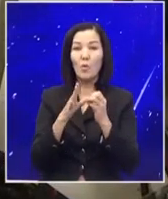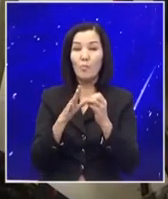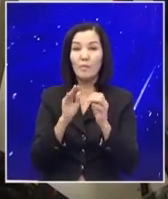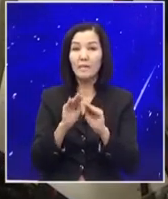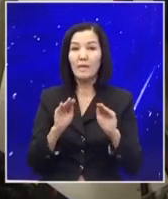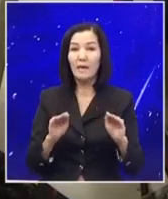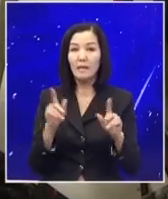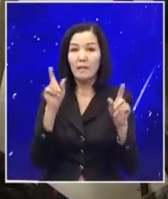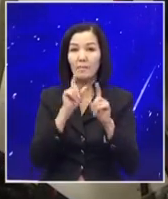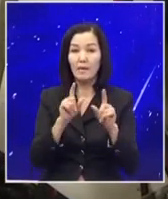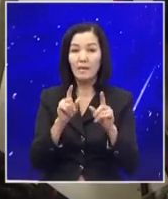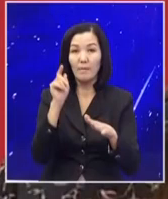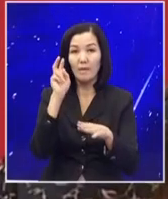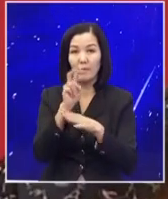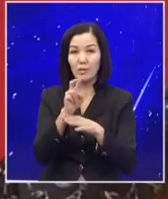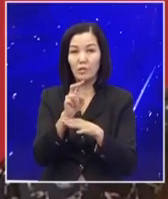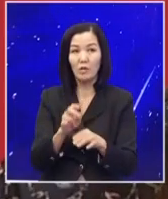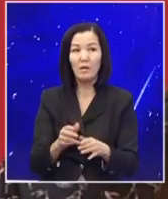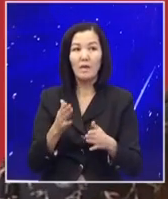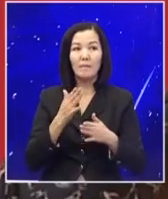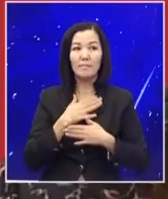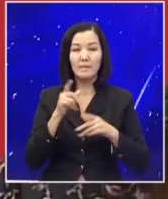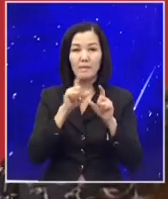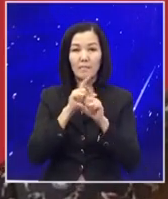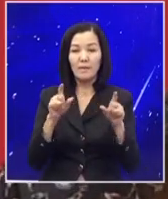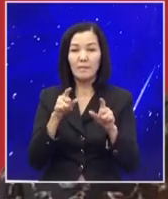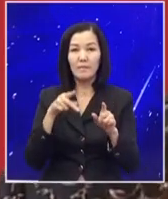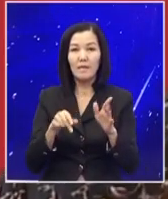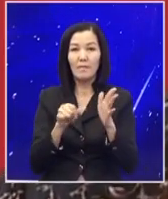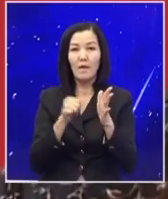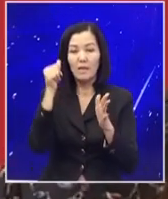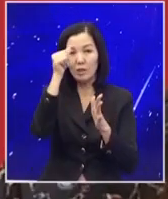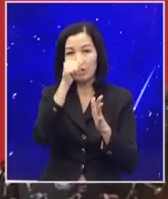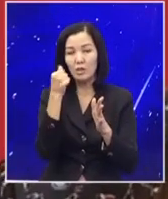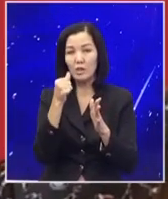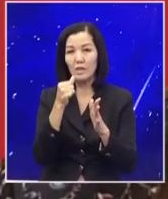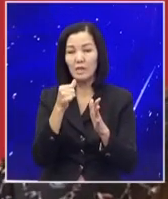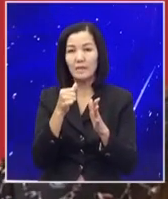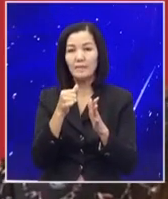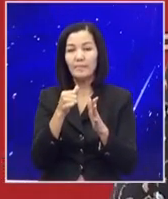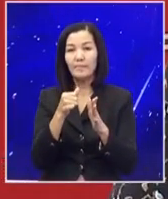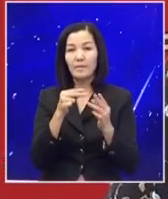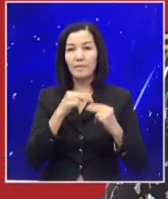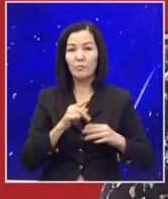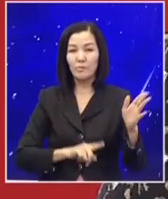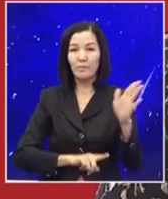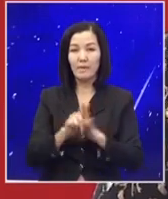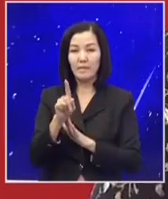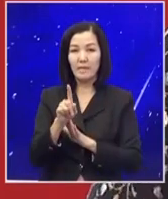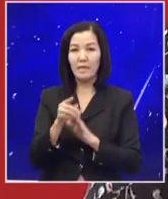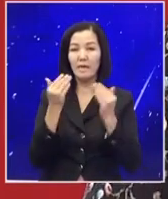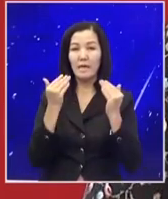ғана мекемеде тәрбиеленуде. Біздің мекемеміз 2006 жылдан бастап істеп жатырмыз. Қазір